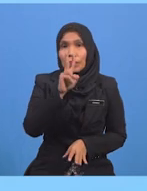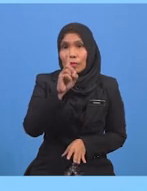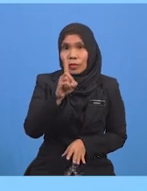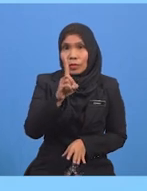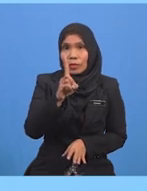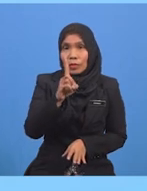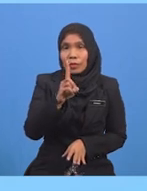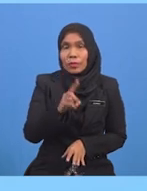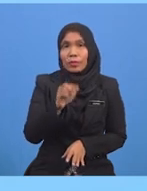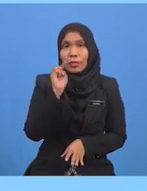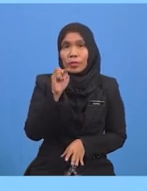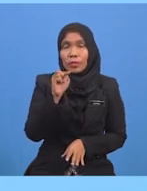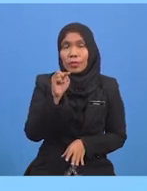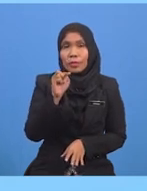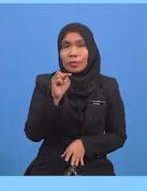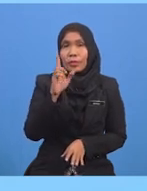21.16